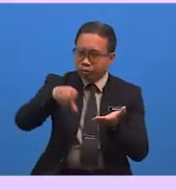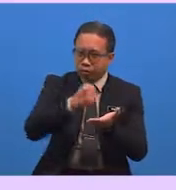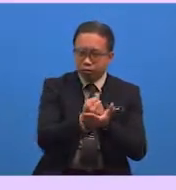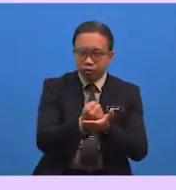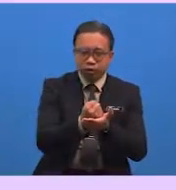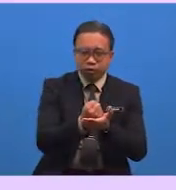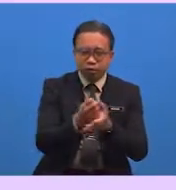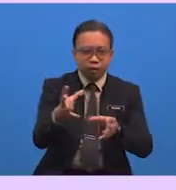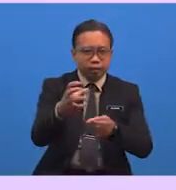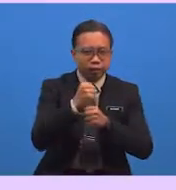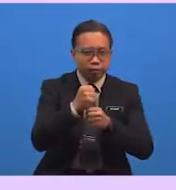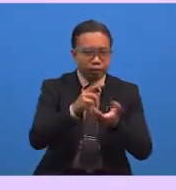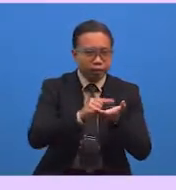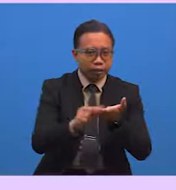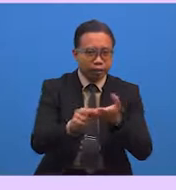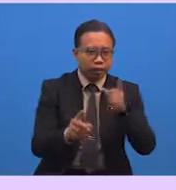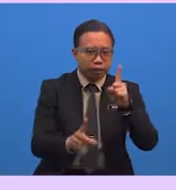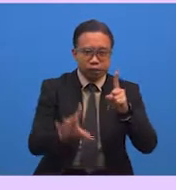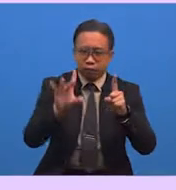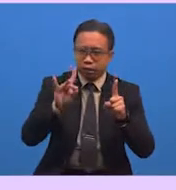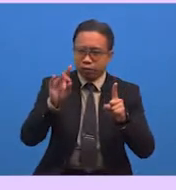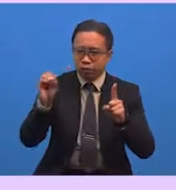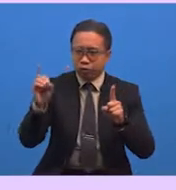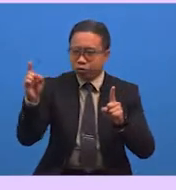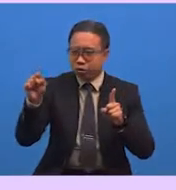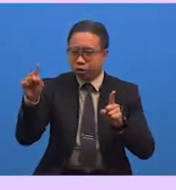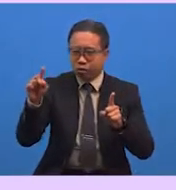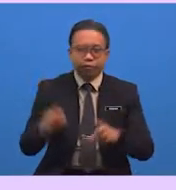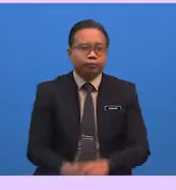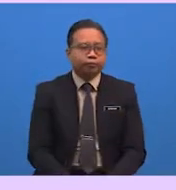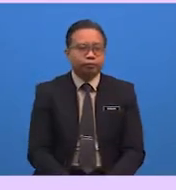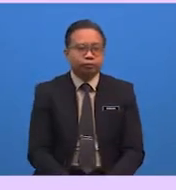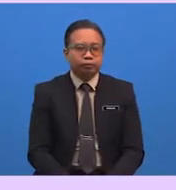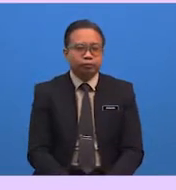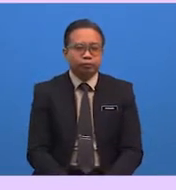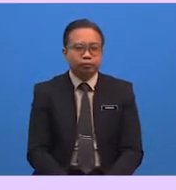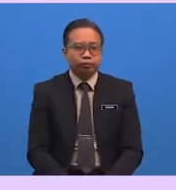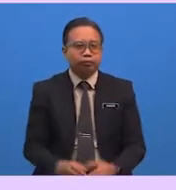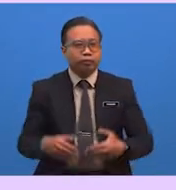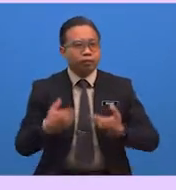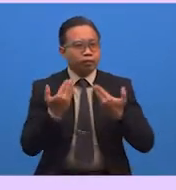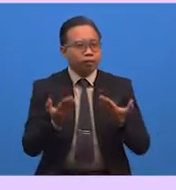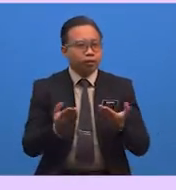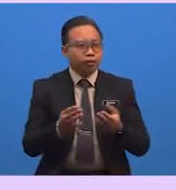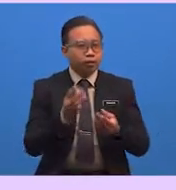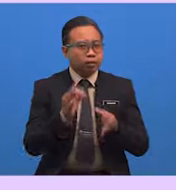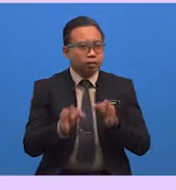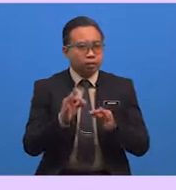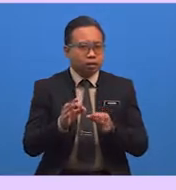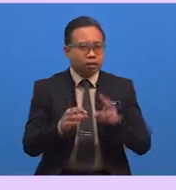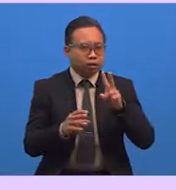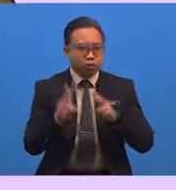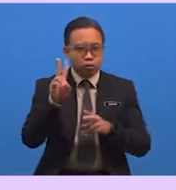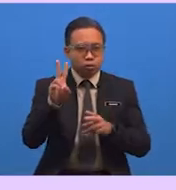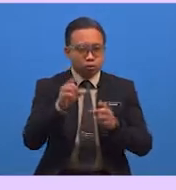sudut ini menghasilkan nilai 180 darjah. Bagaimana pula jika dua garis